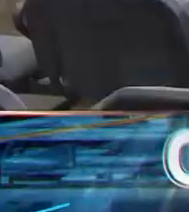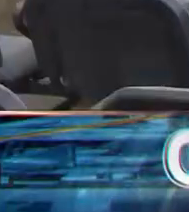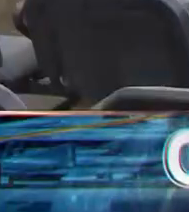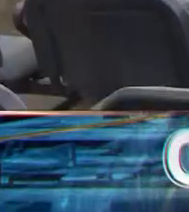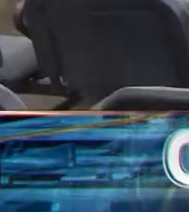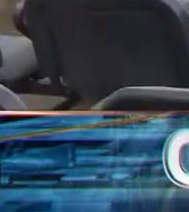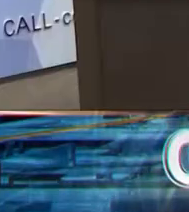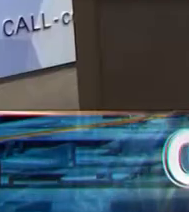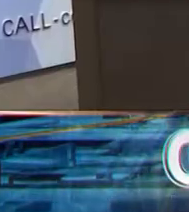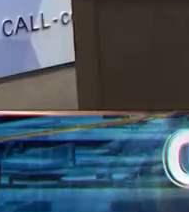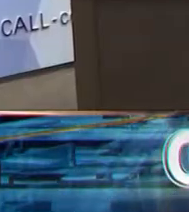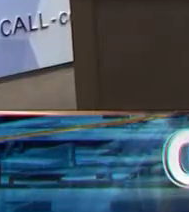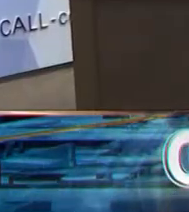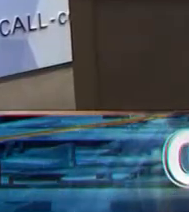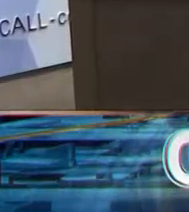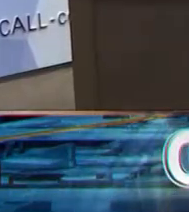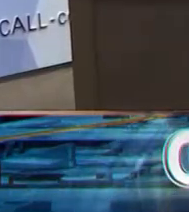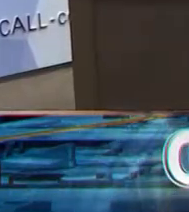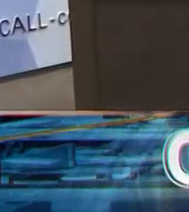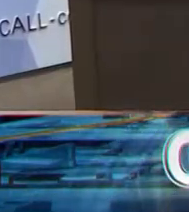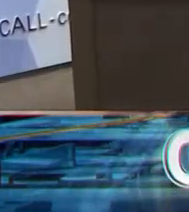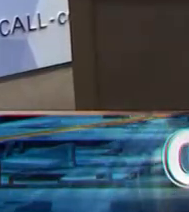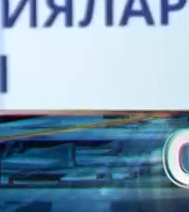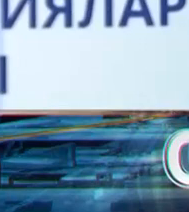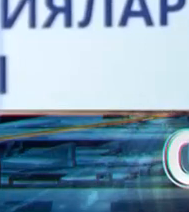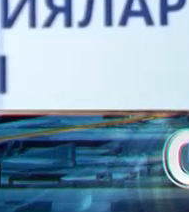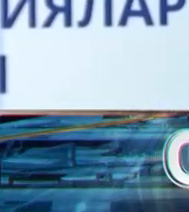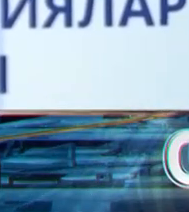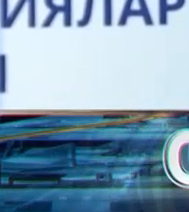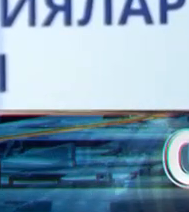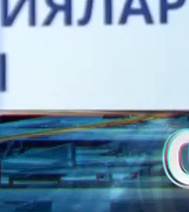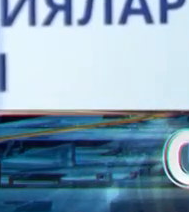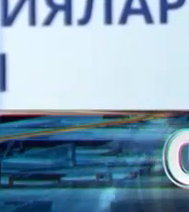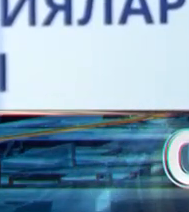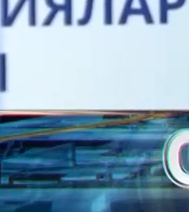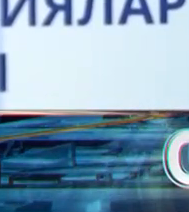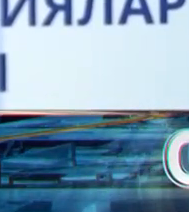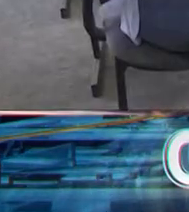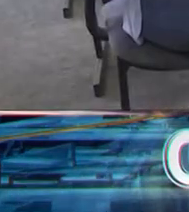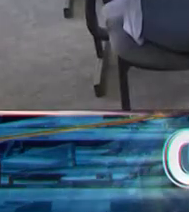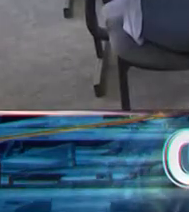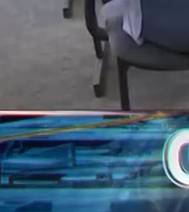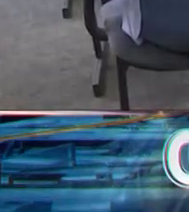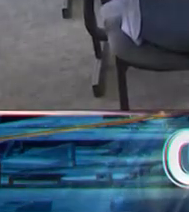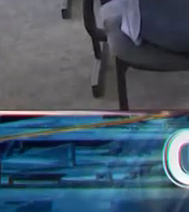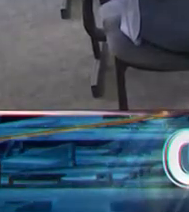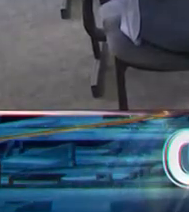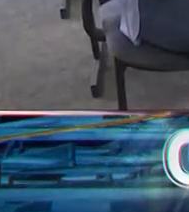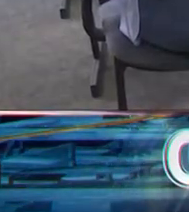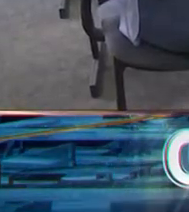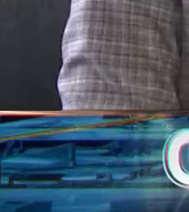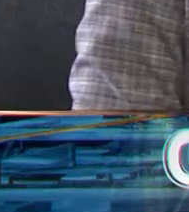как на госзакупках цены повышали творог по 5000 тенге за килограмм планировал закупать алматинский областной центр